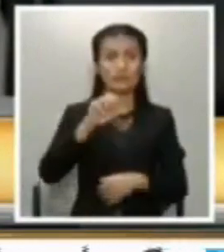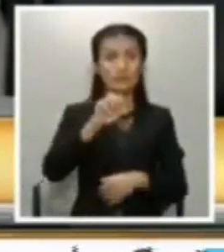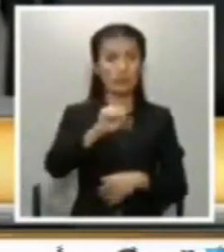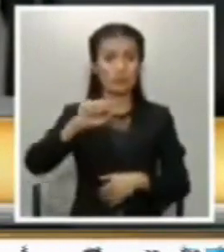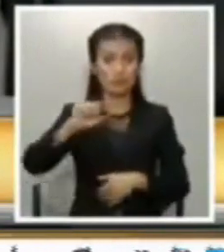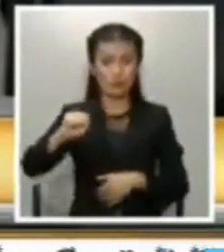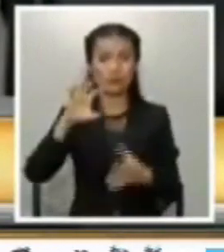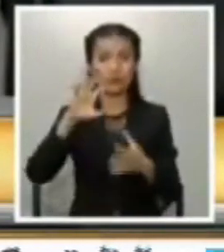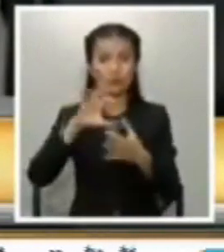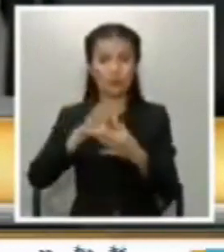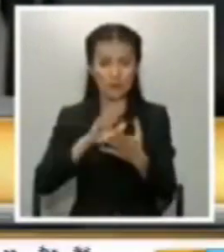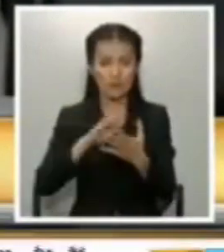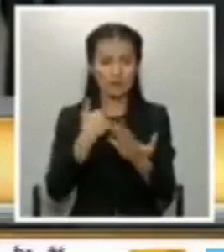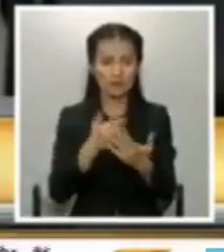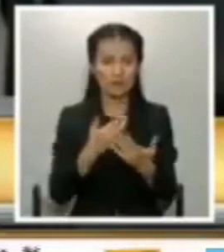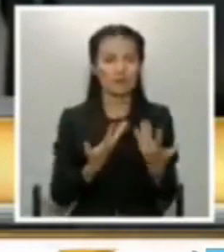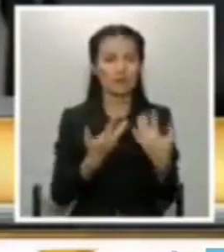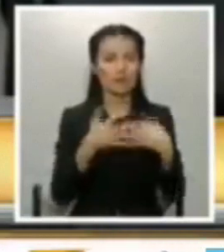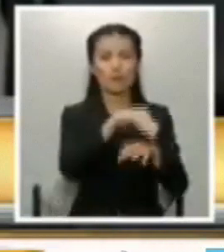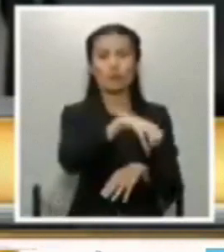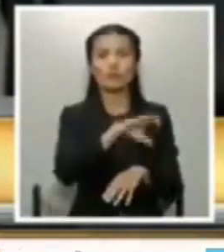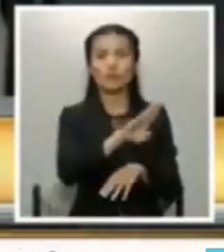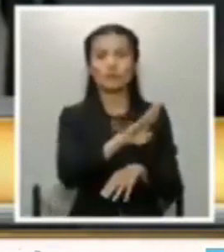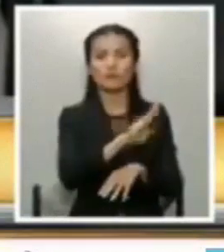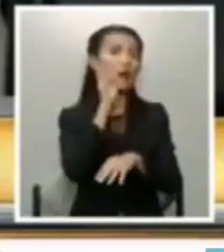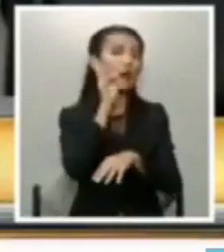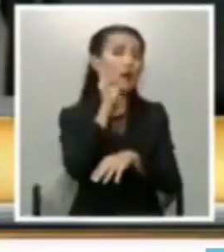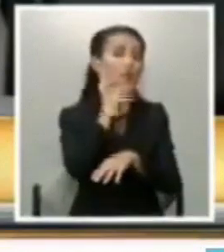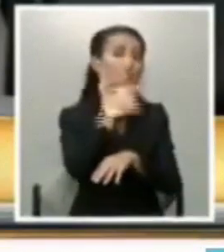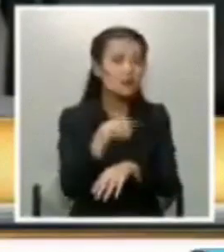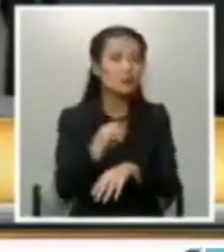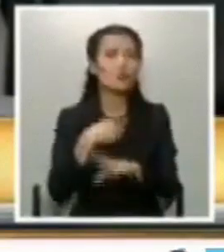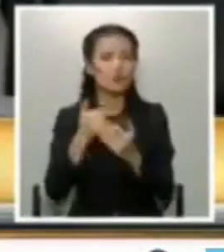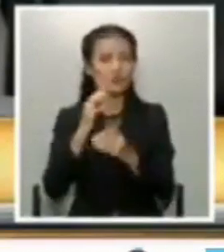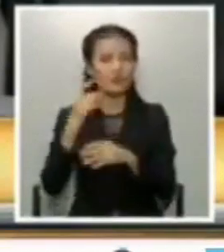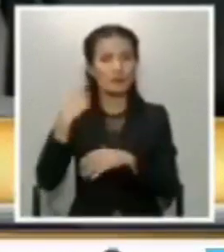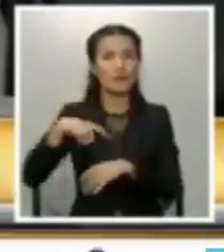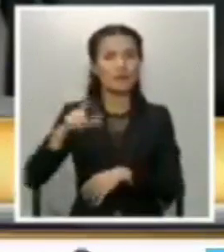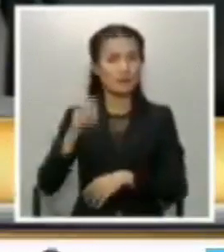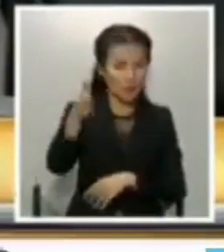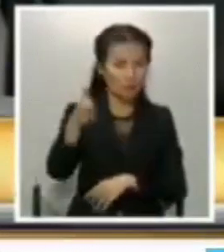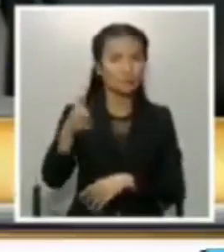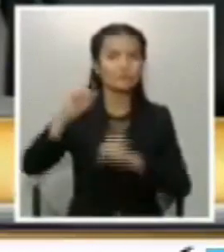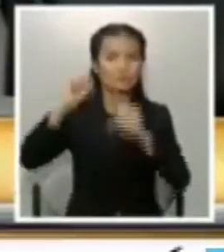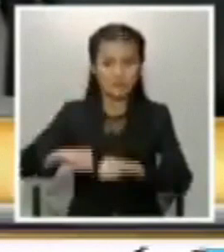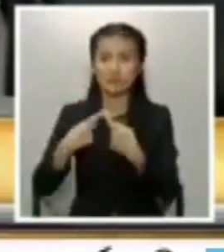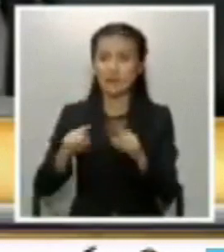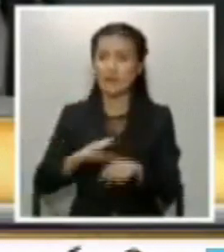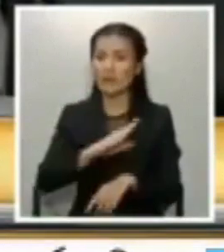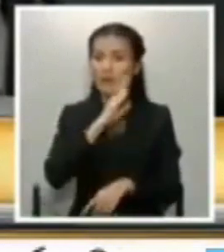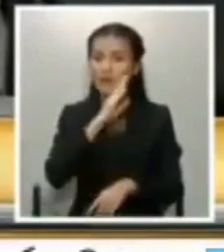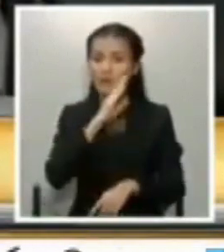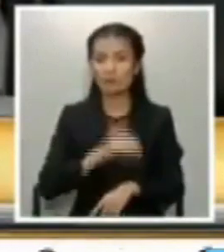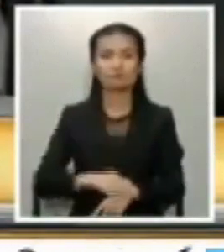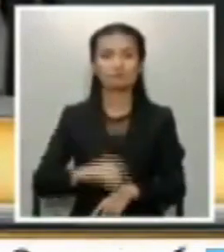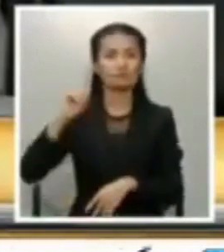านศาลจะเพิ่งกำลังจะตัดสินไปในไม่กี่วันข้างหน้าแหละแต่ถ้าคู่สมรสส.ส.เป็นผู้บริหารสื่อเป็นผู้มีอำนาจมีอิทธิพล